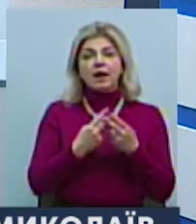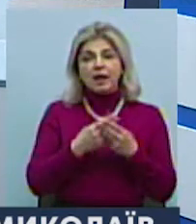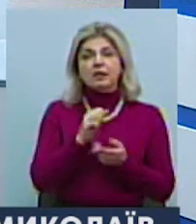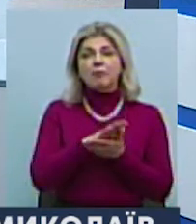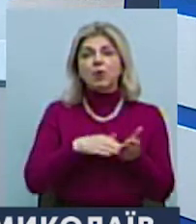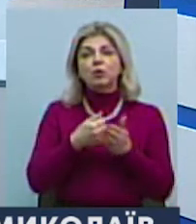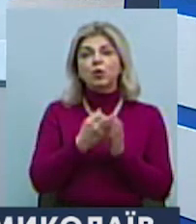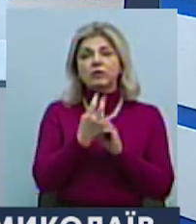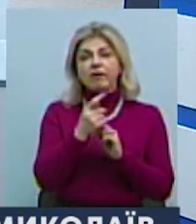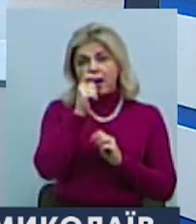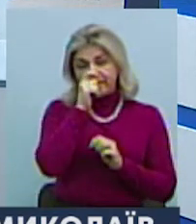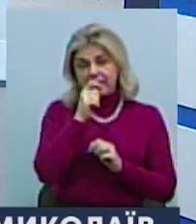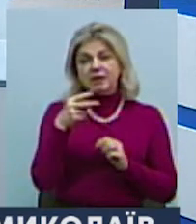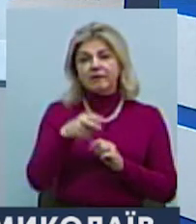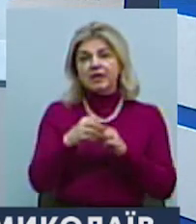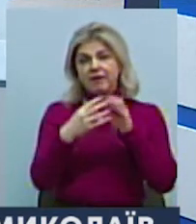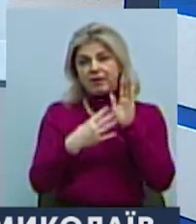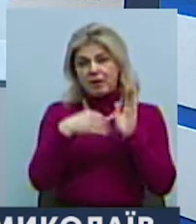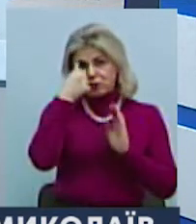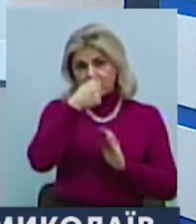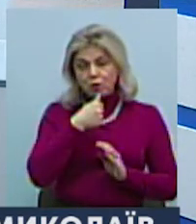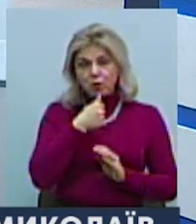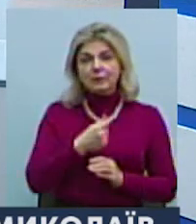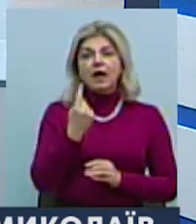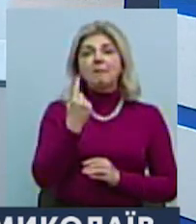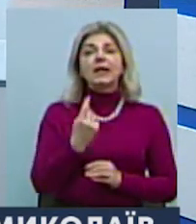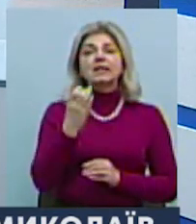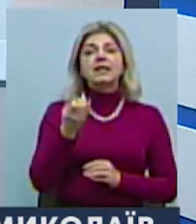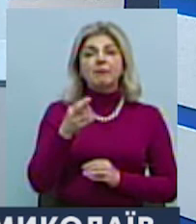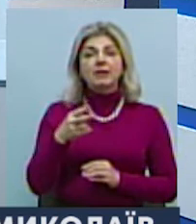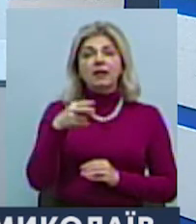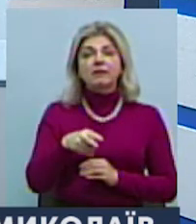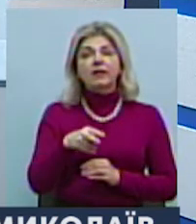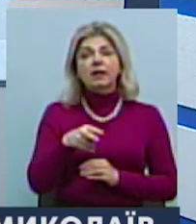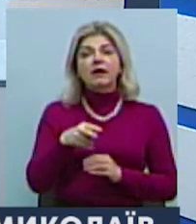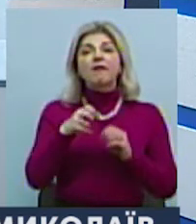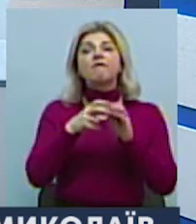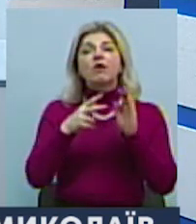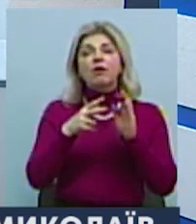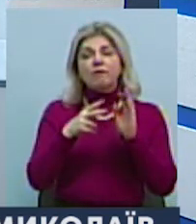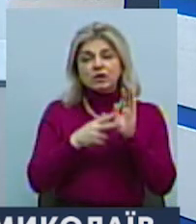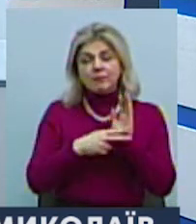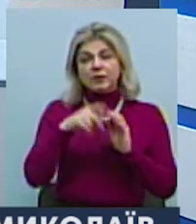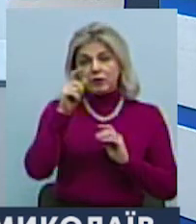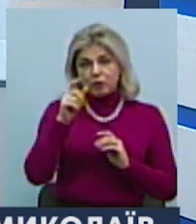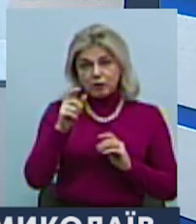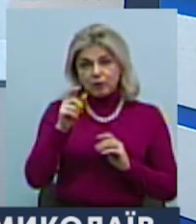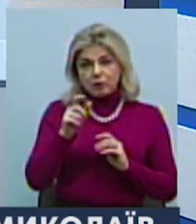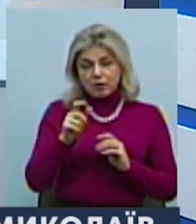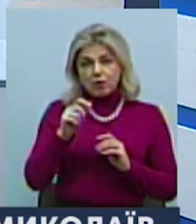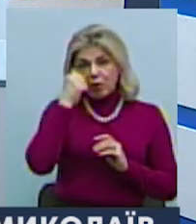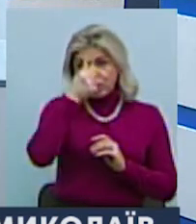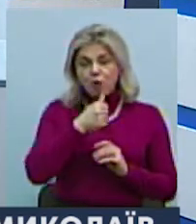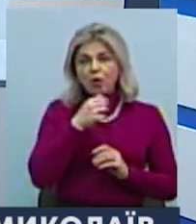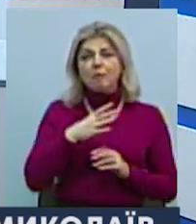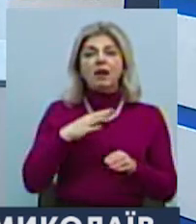12 квітня 2019 року. Нагадаємо, 1 серпня 2019-го троє осіб напали на березі річки Інгул